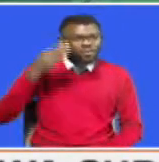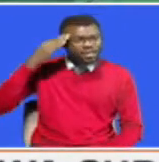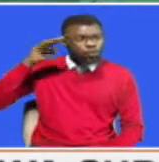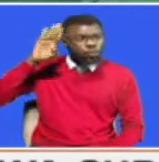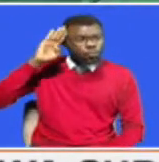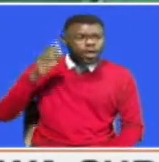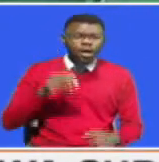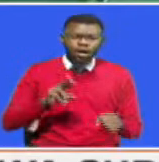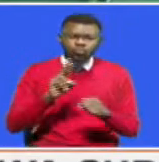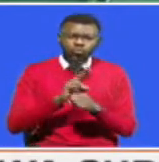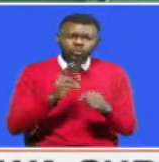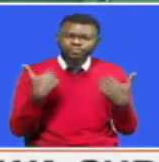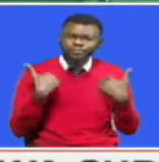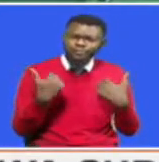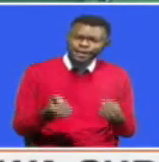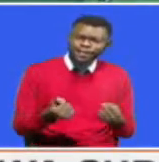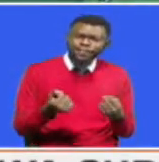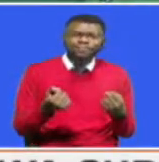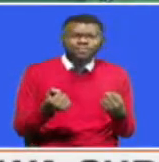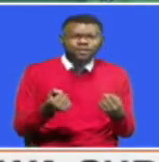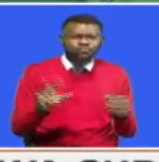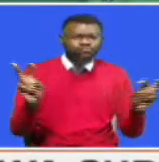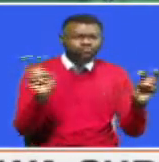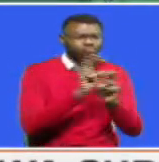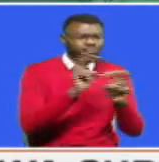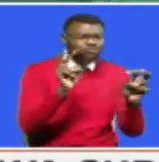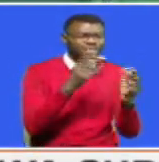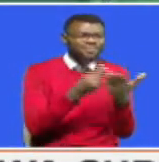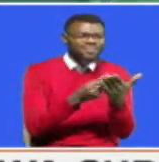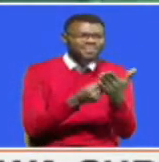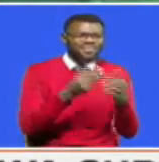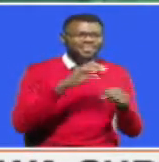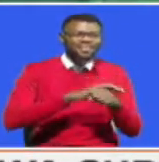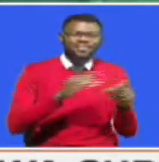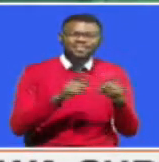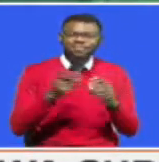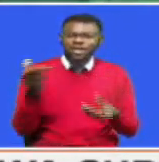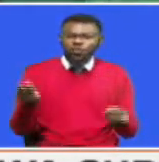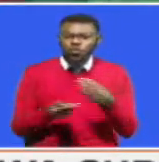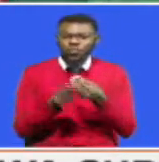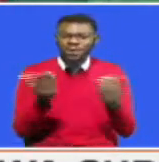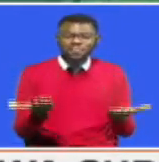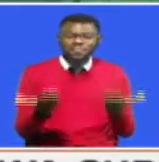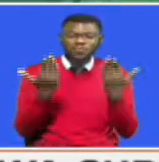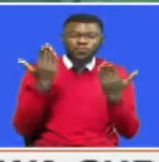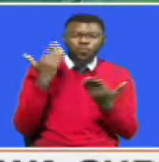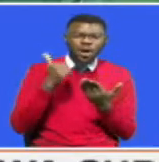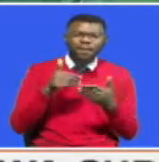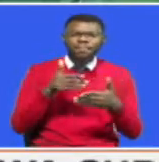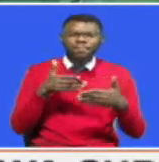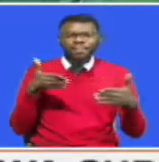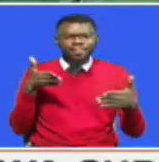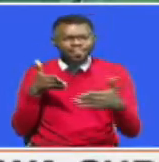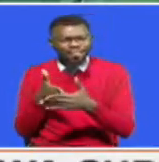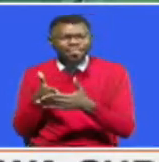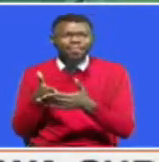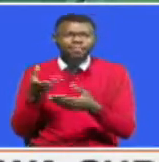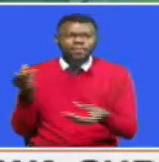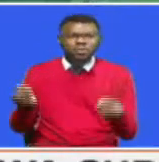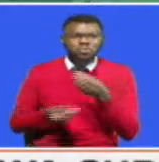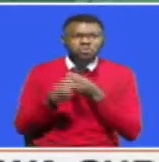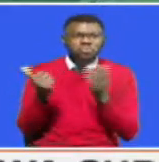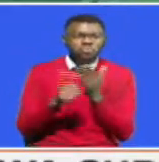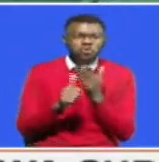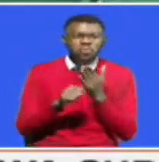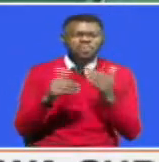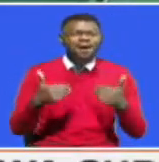ikitumia diplomasia ya afya kupata fedha za kigeni ili kumudu uchumi wao kutokana na vikwazo vya kiuchumi